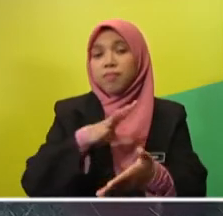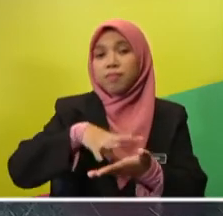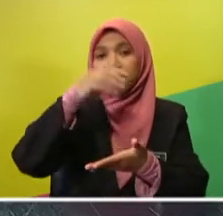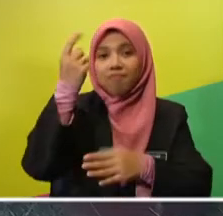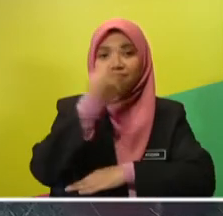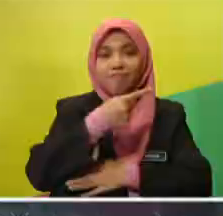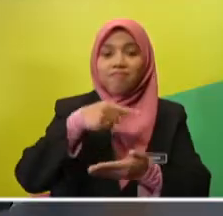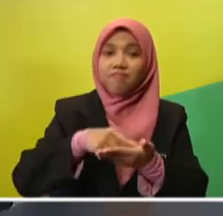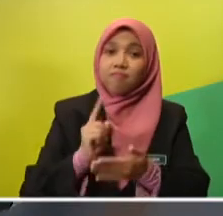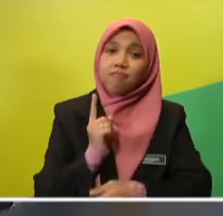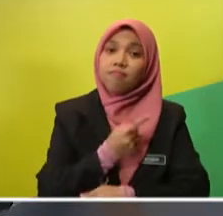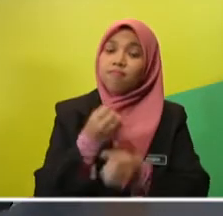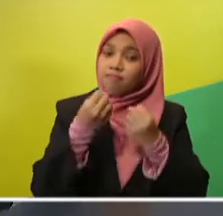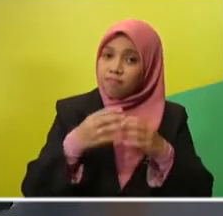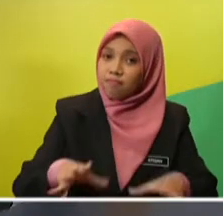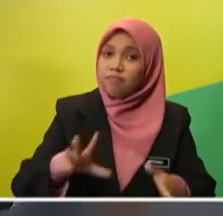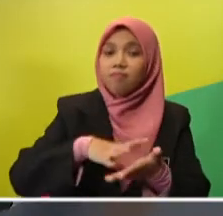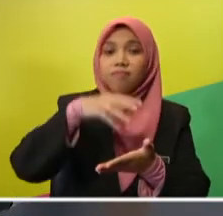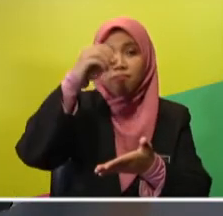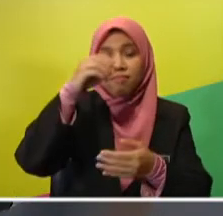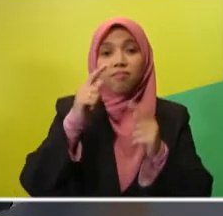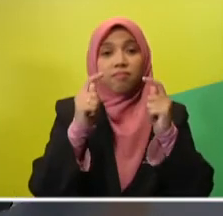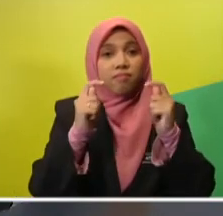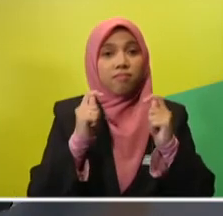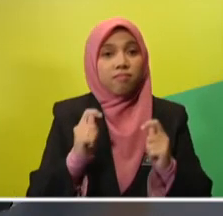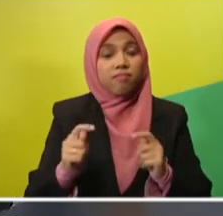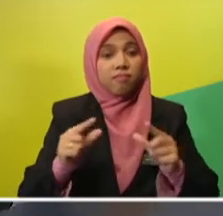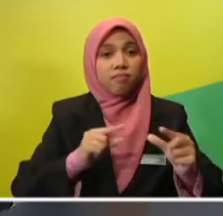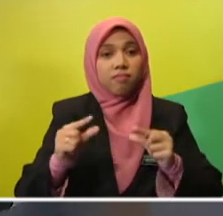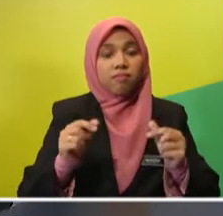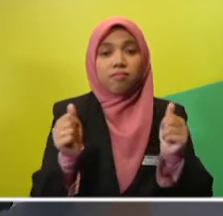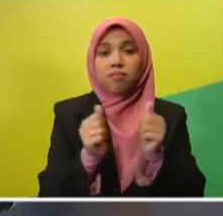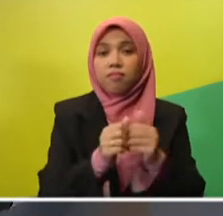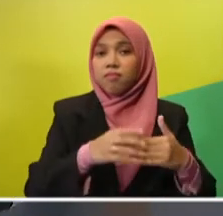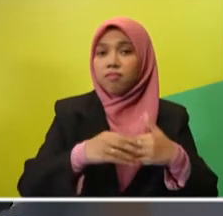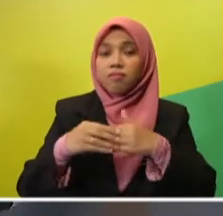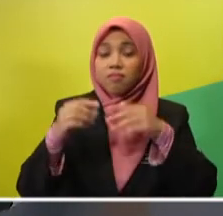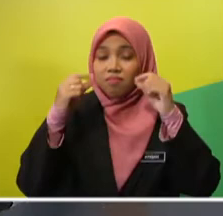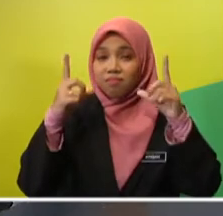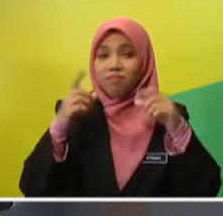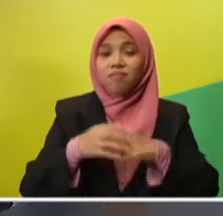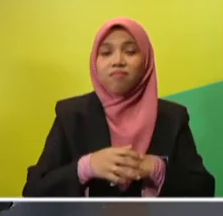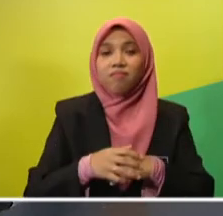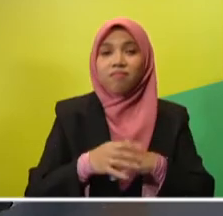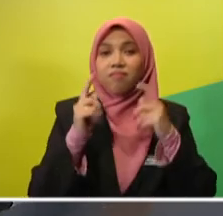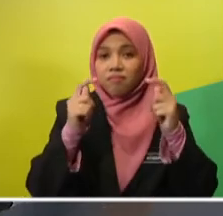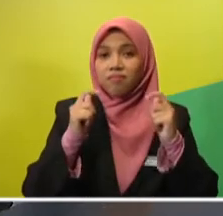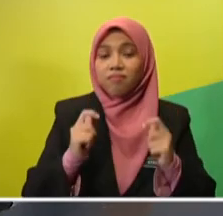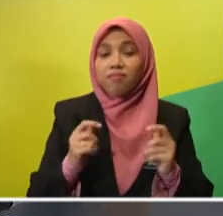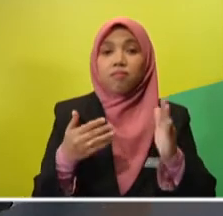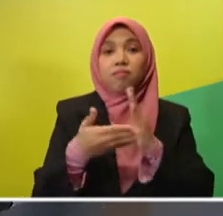belajar teknik teknik bergerak dengan pemandu celik. Kedua, teknik melalui lorong